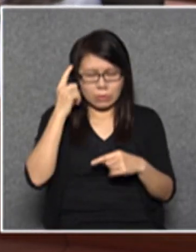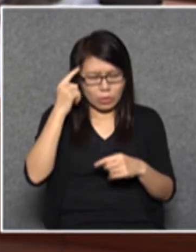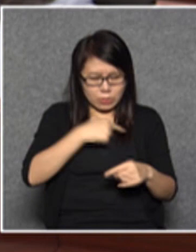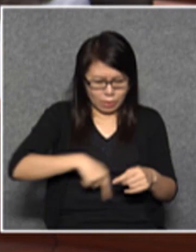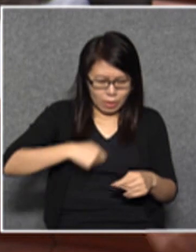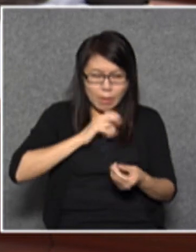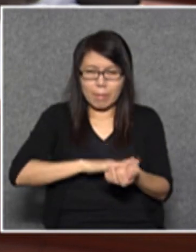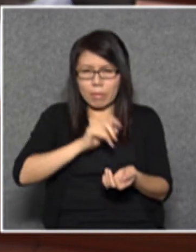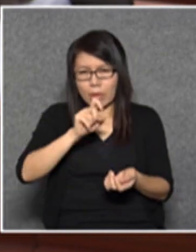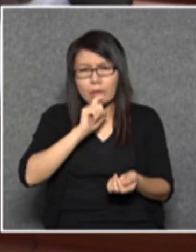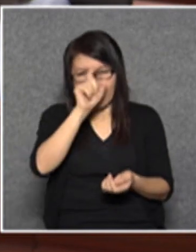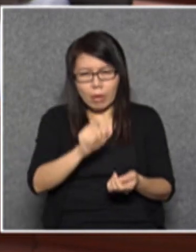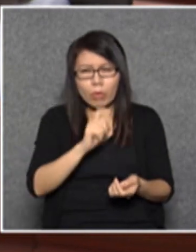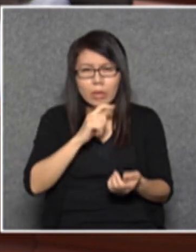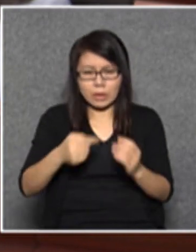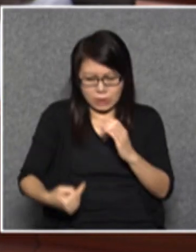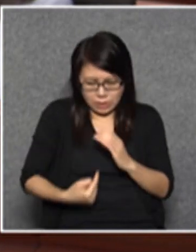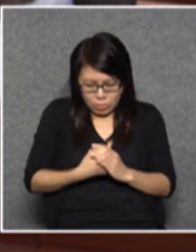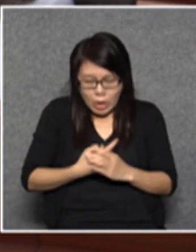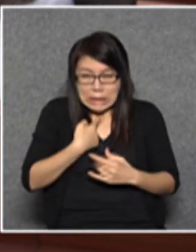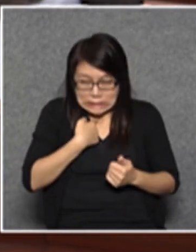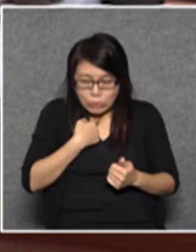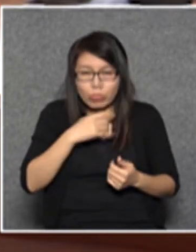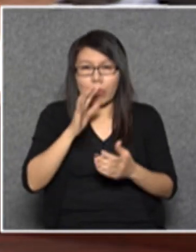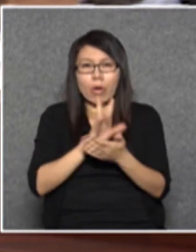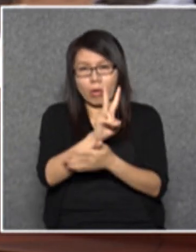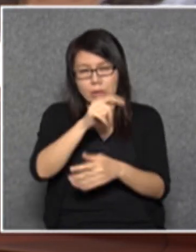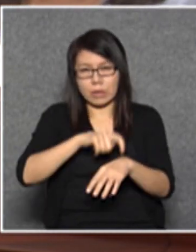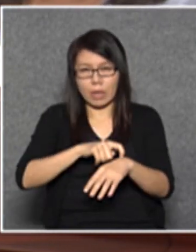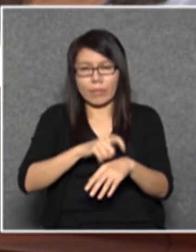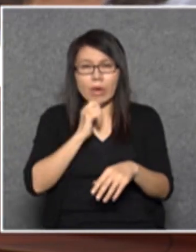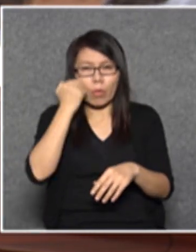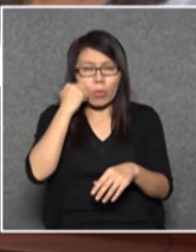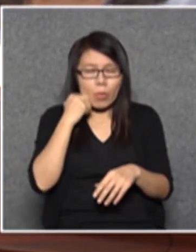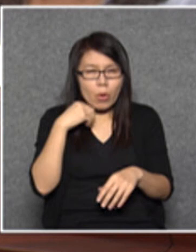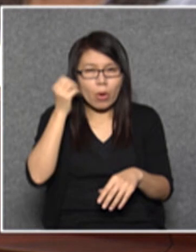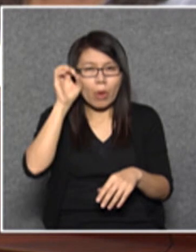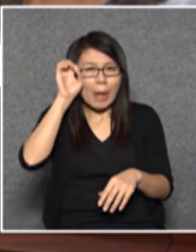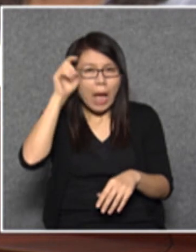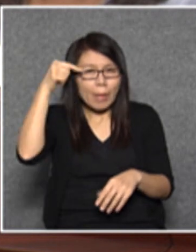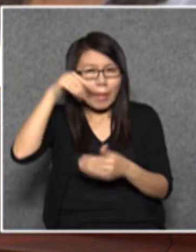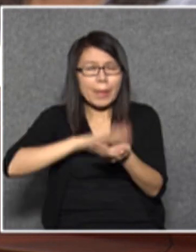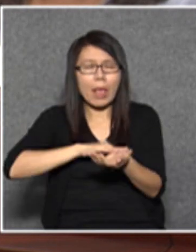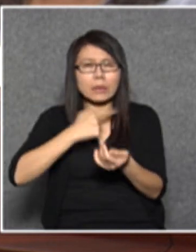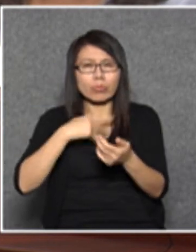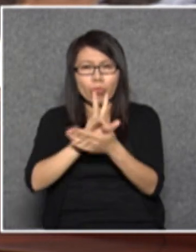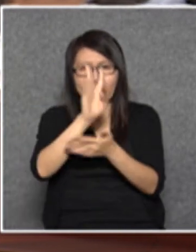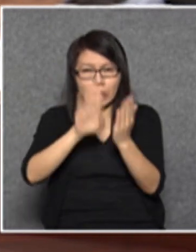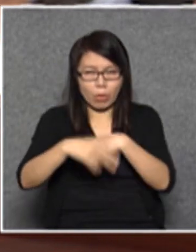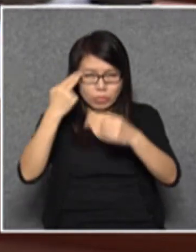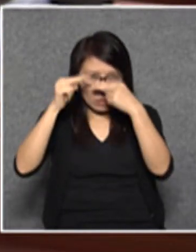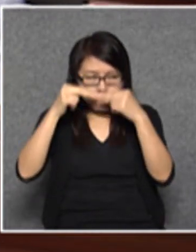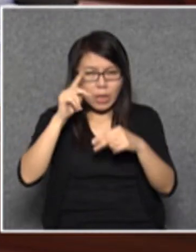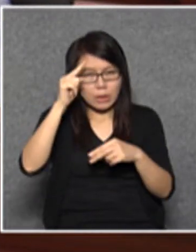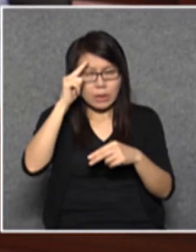體有些問題，你去照一照，等兩年。有個婆婆白內障，又要他兩年之後才做到手術。每一日我